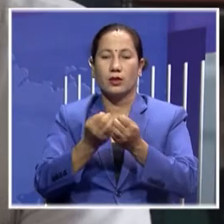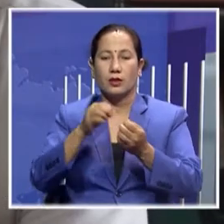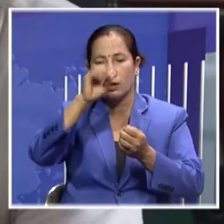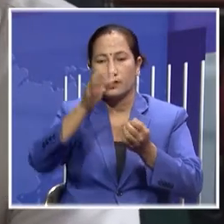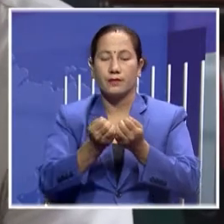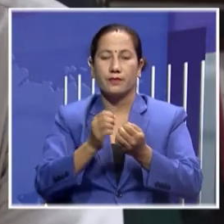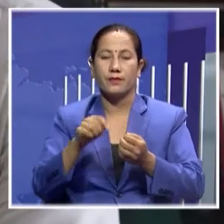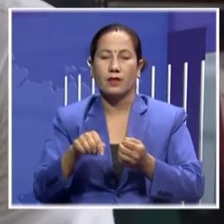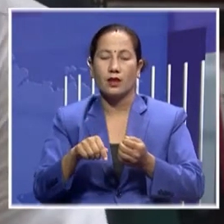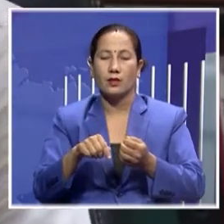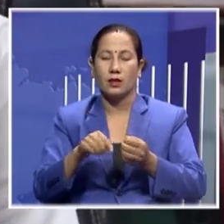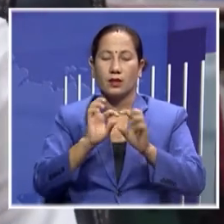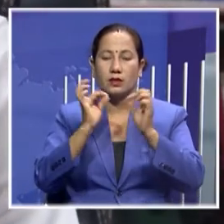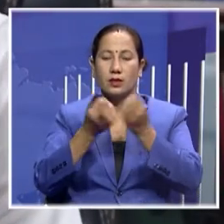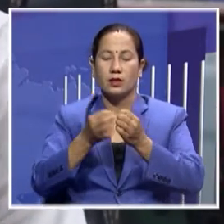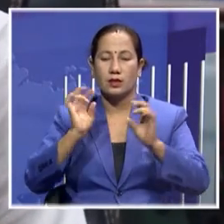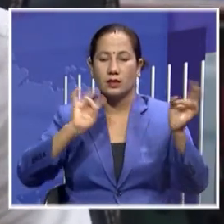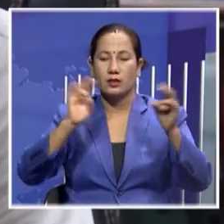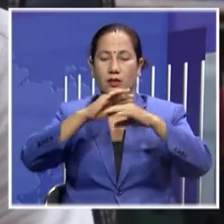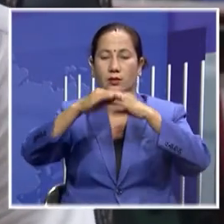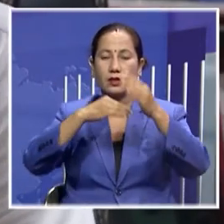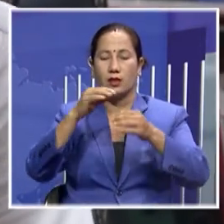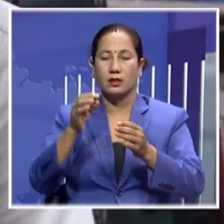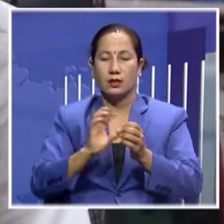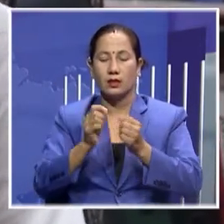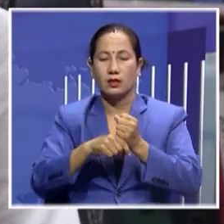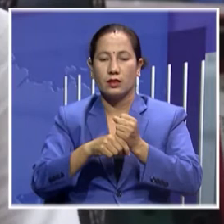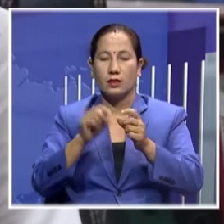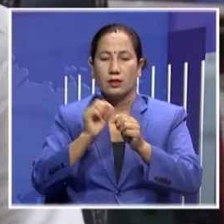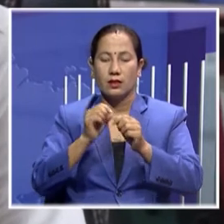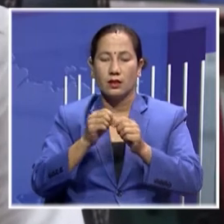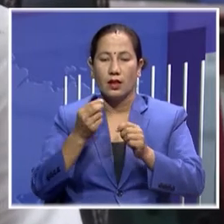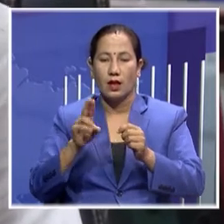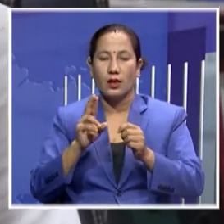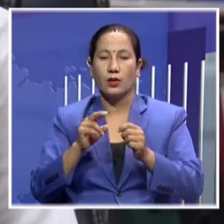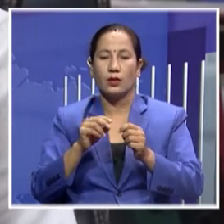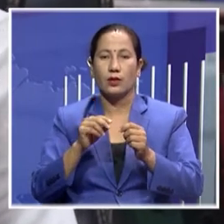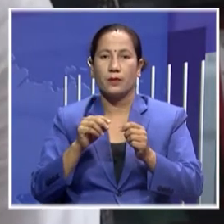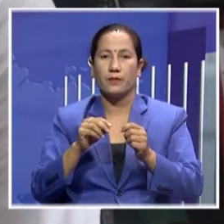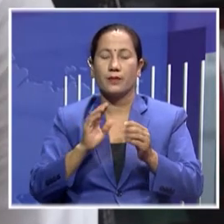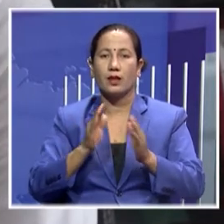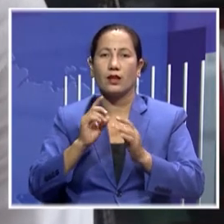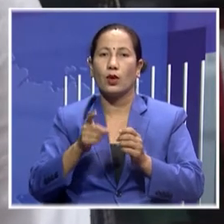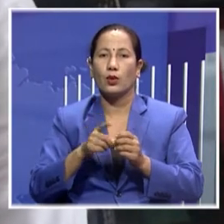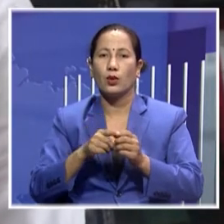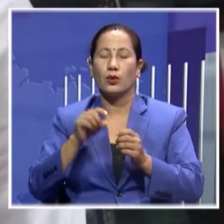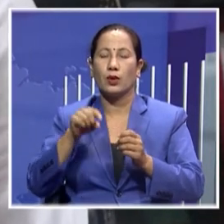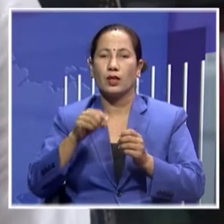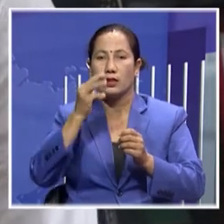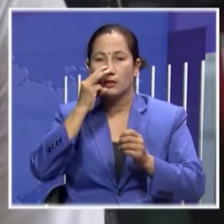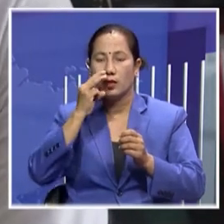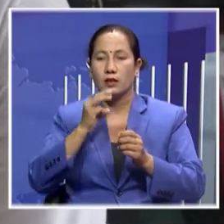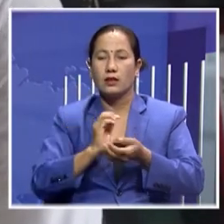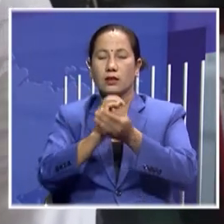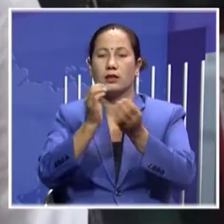छ। सडक चाहिँ क्षेत्रीय शहरी विकास आयोजना अन्तर्गत निर्माण हुन लागेको आयोजना हो, त्यसमा सहजीकरणको